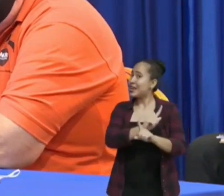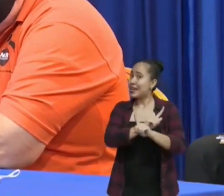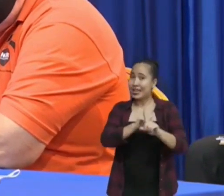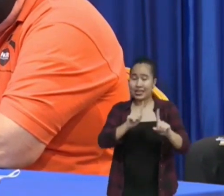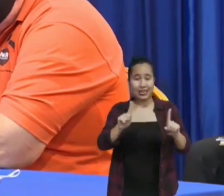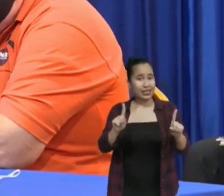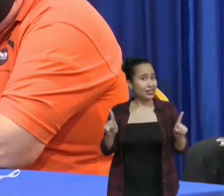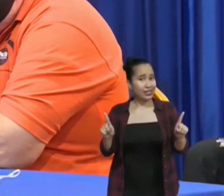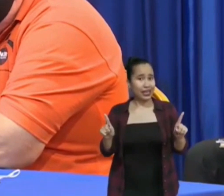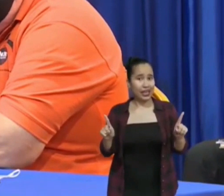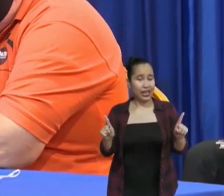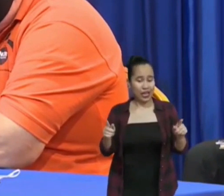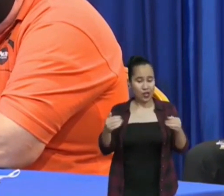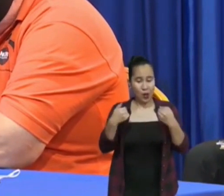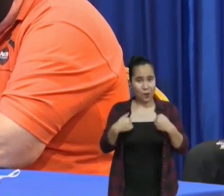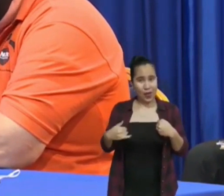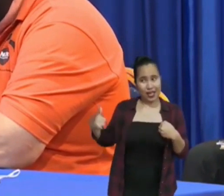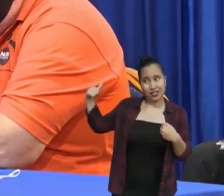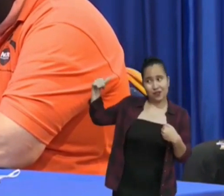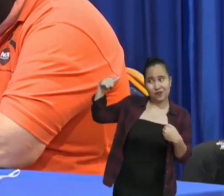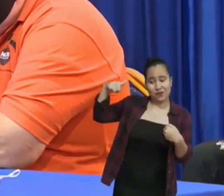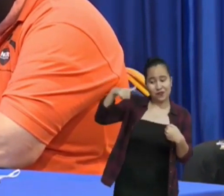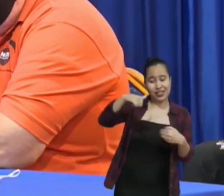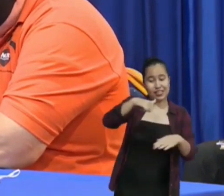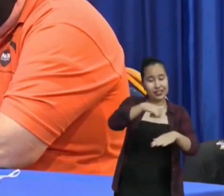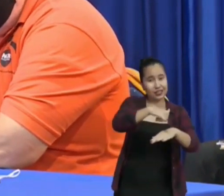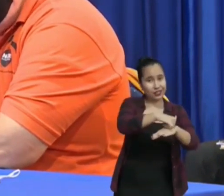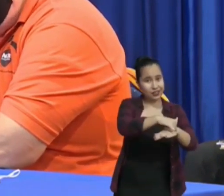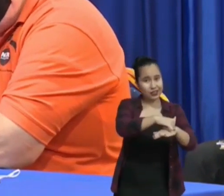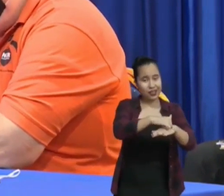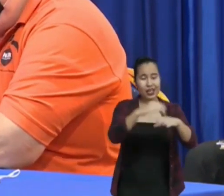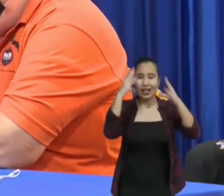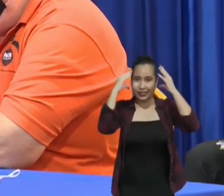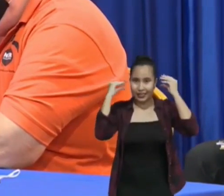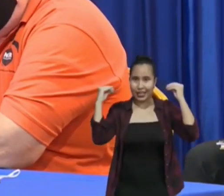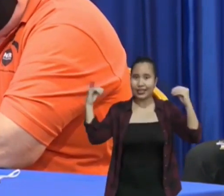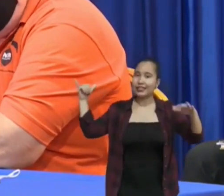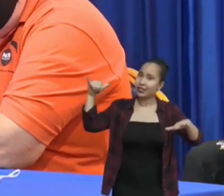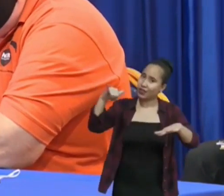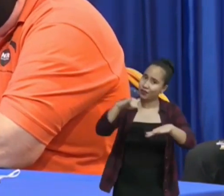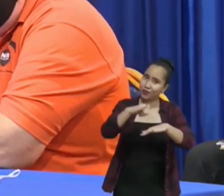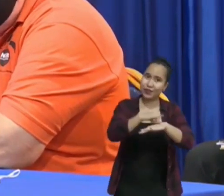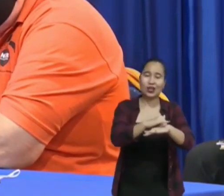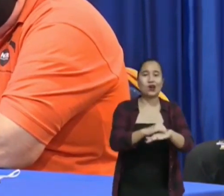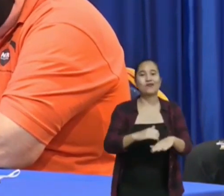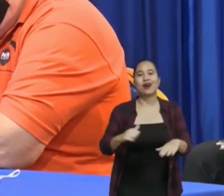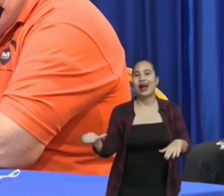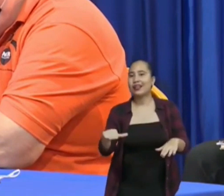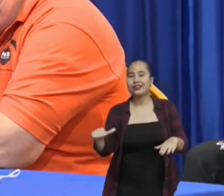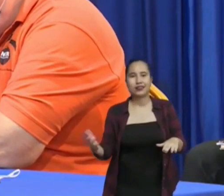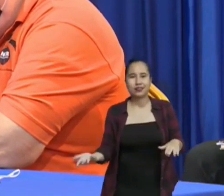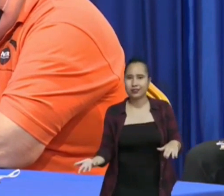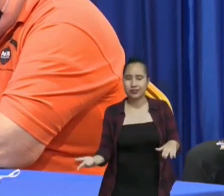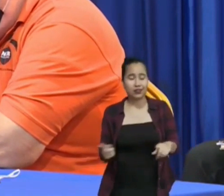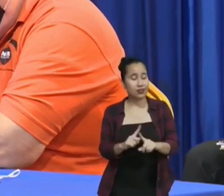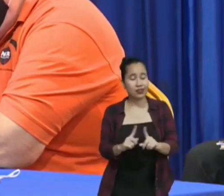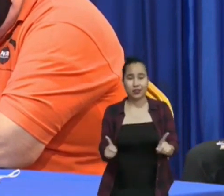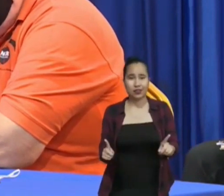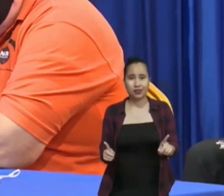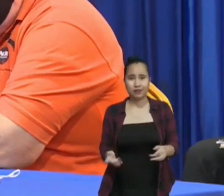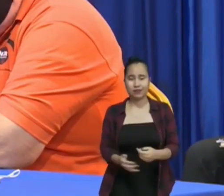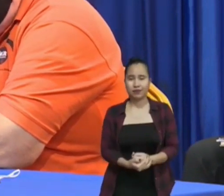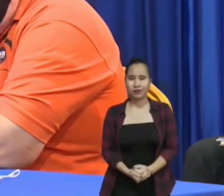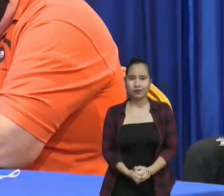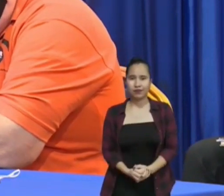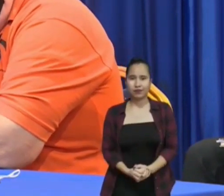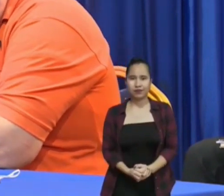repatrianten. Het zijn geen mensen die van Nederland komen of van waar dan ook komen. Dus het lijkt me